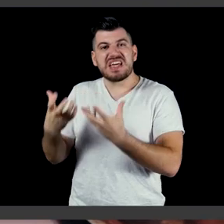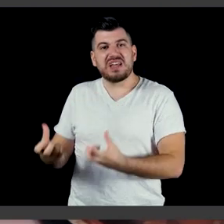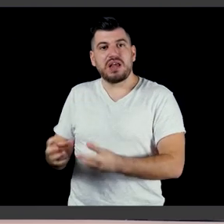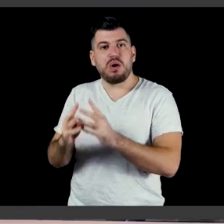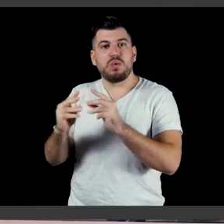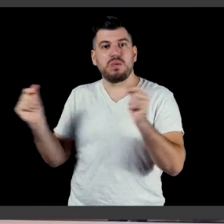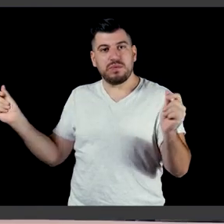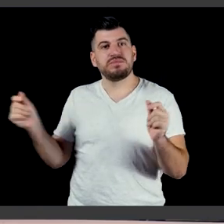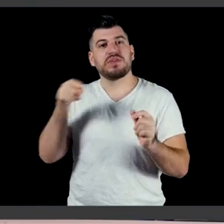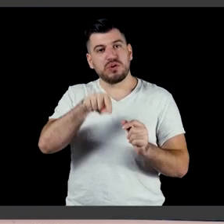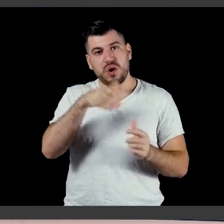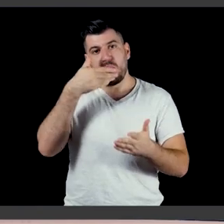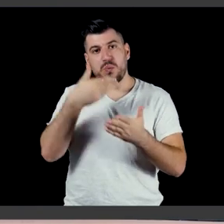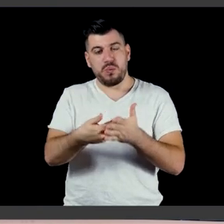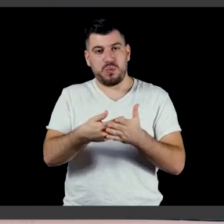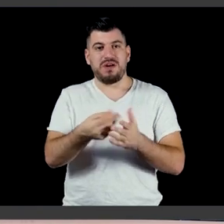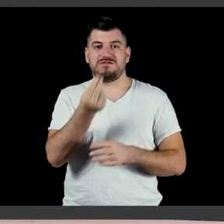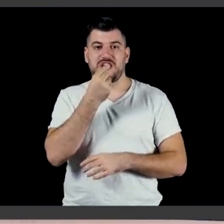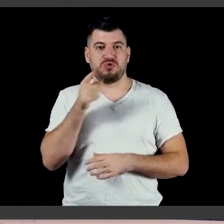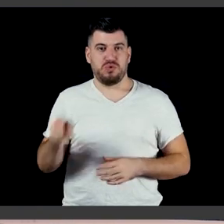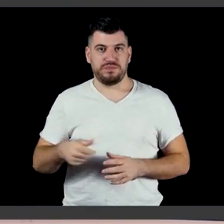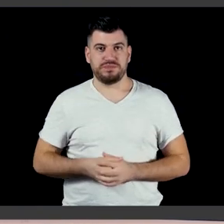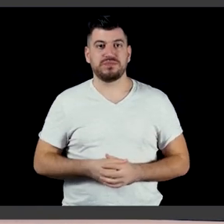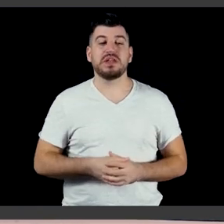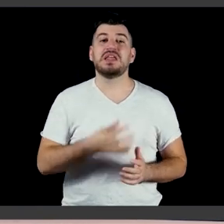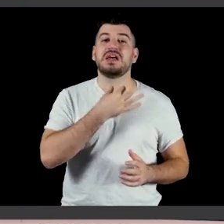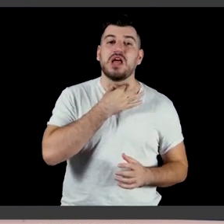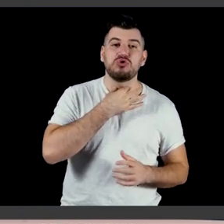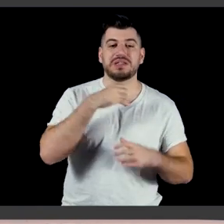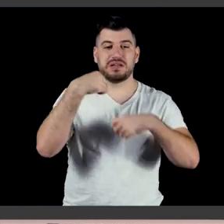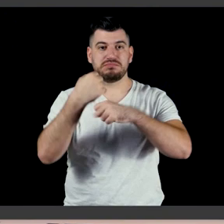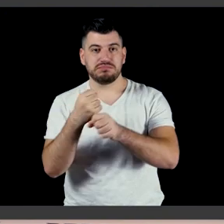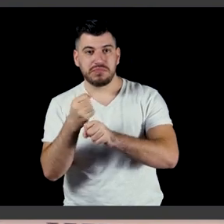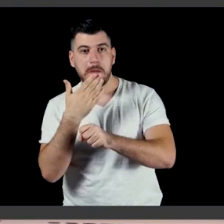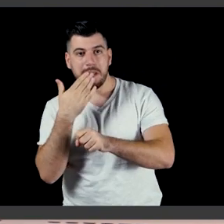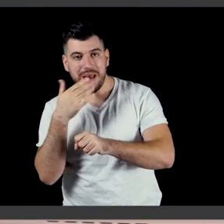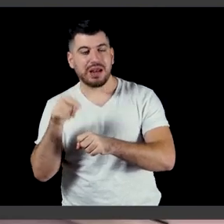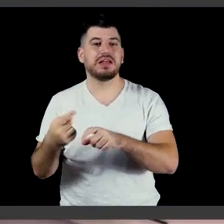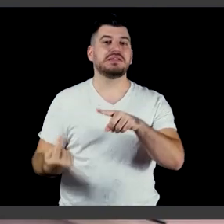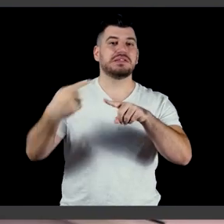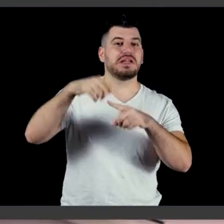πάμε να ολοκληρώσουμε το φαγητό μας. Εδώ πέρα δεν έχω βάλει καθόλου αλάτι και πιπέρι. Οπότε θα ρίξω τώρα λίγο αλάτι και λίγο πιπέρι.